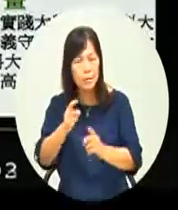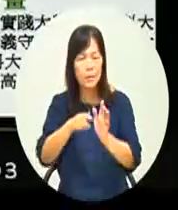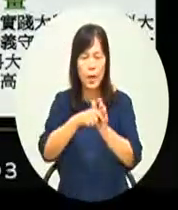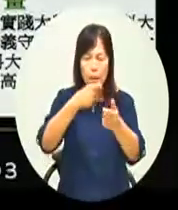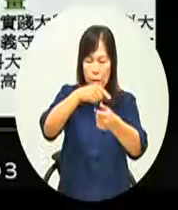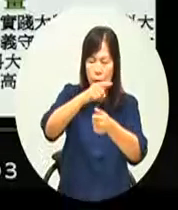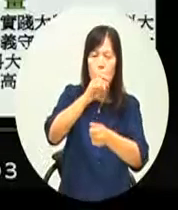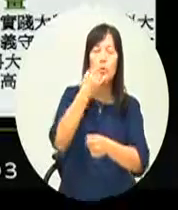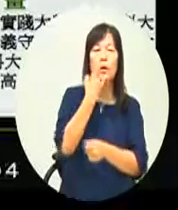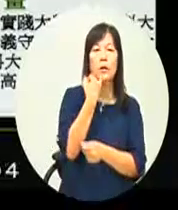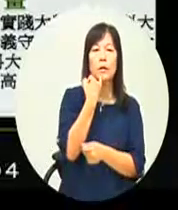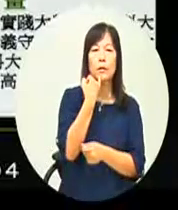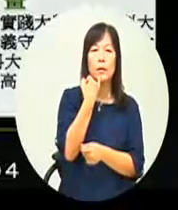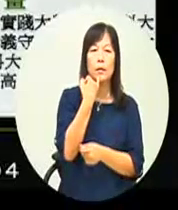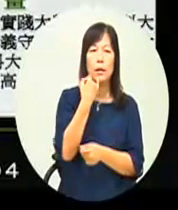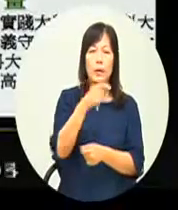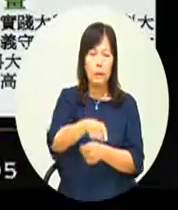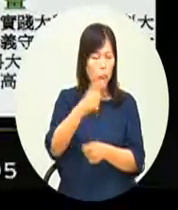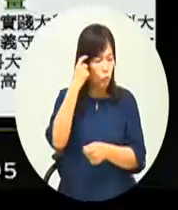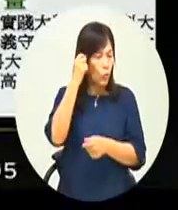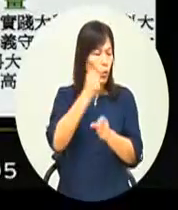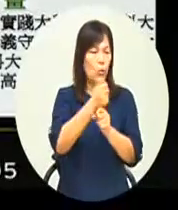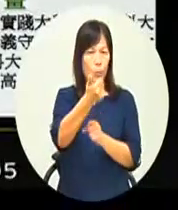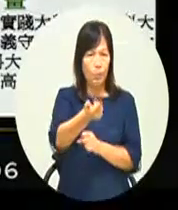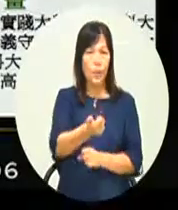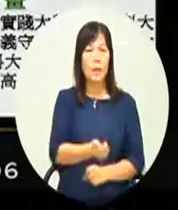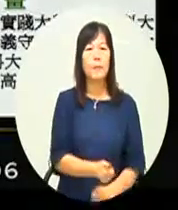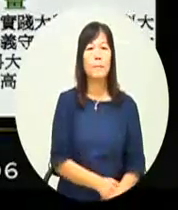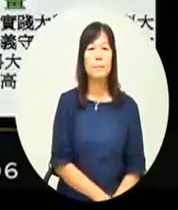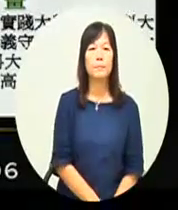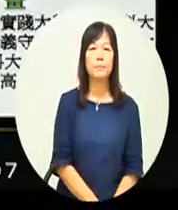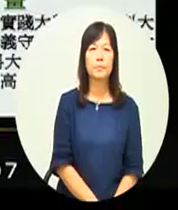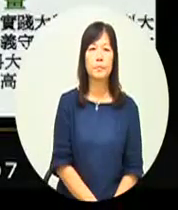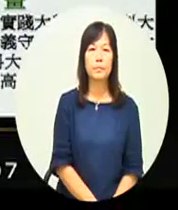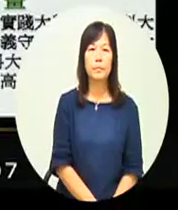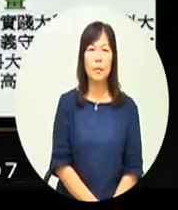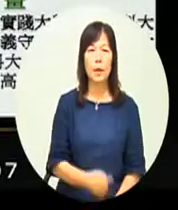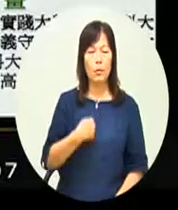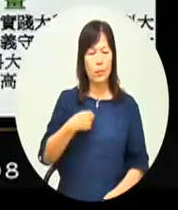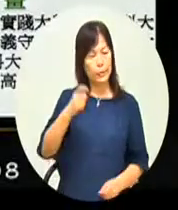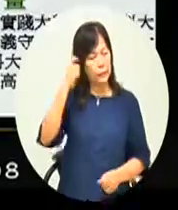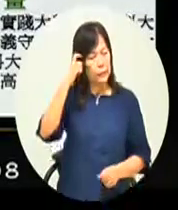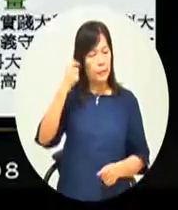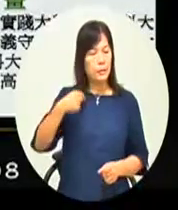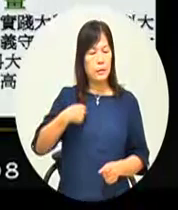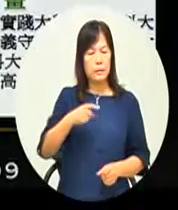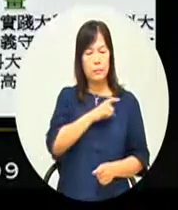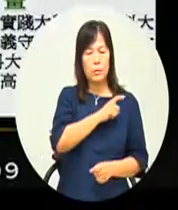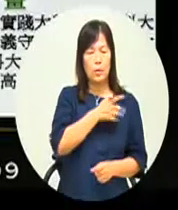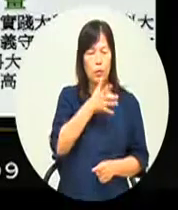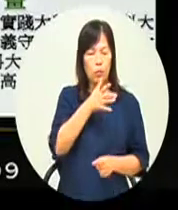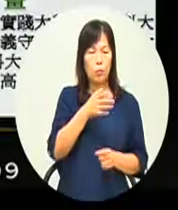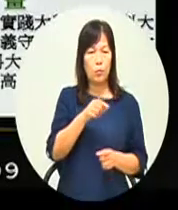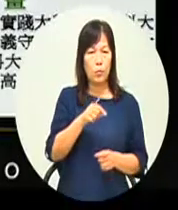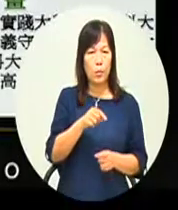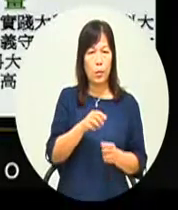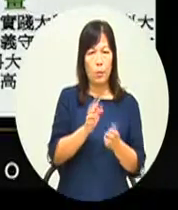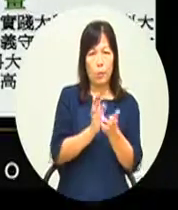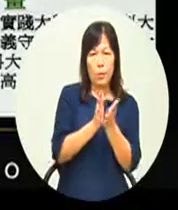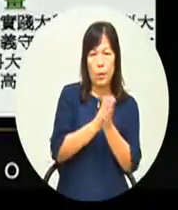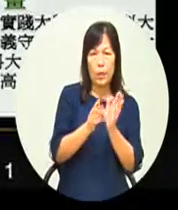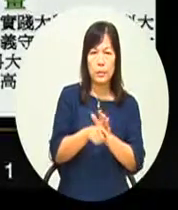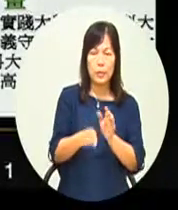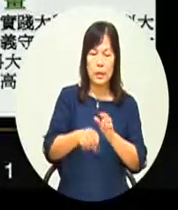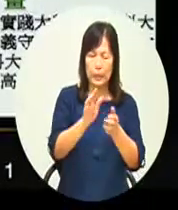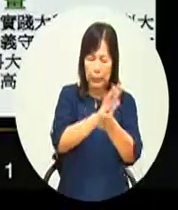要去的地方，这个部分是做了是真好、哦、然后我真的要讲，这些会影